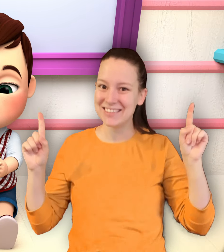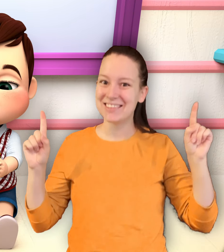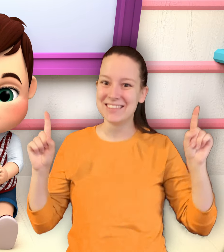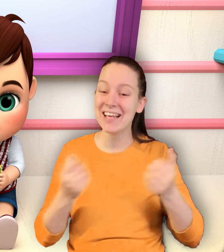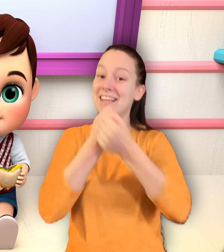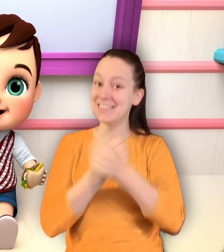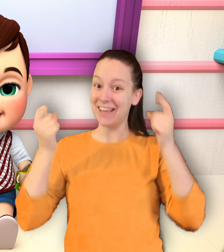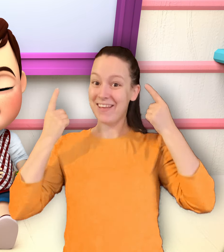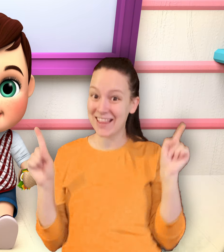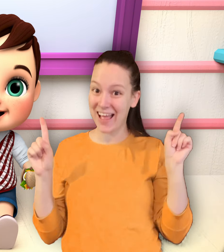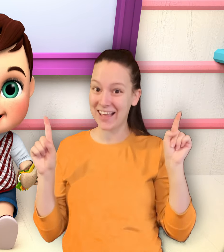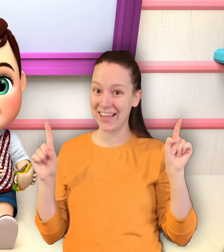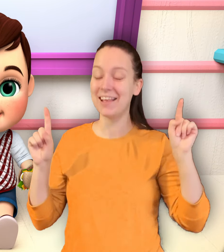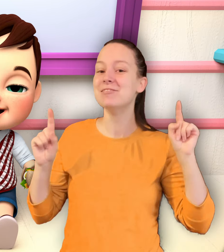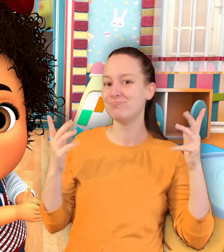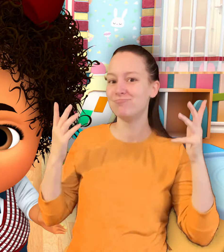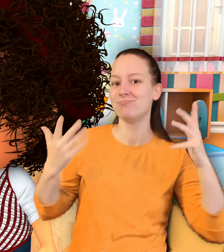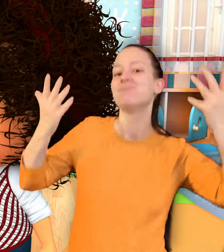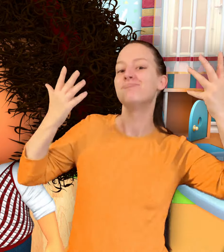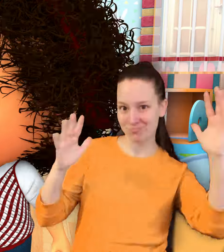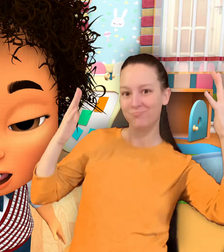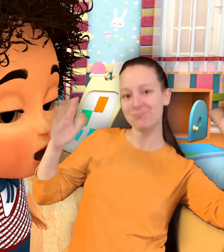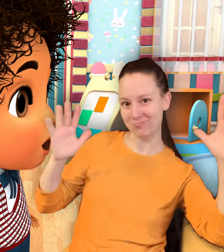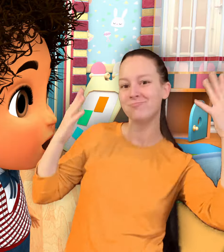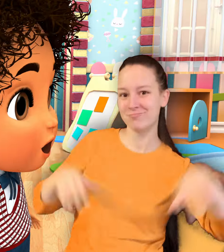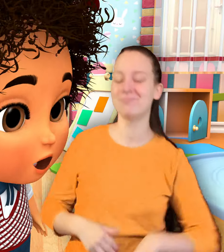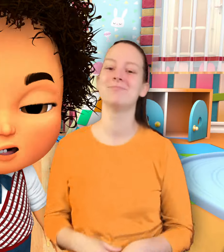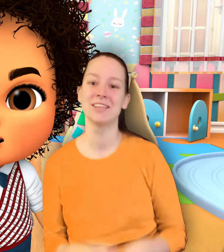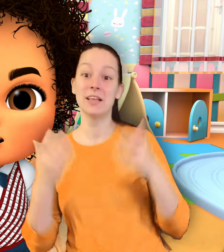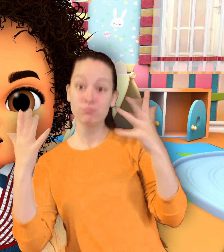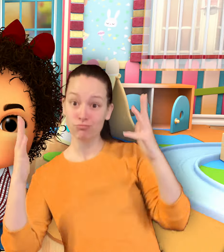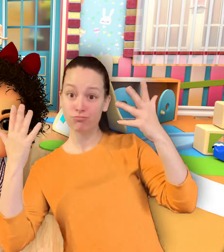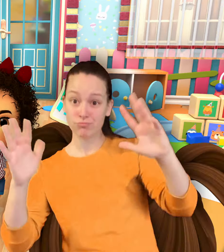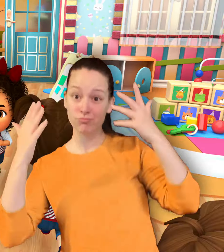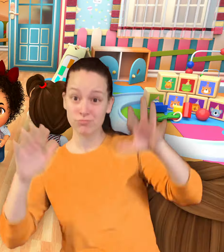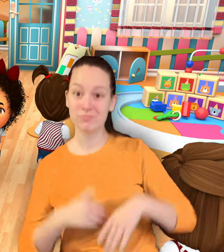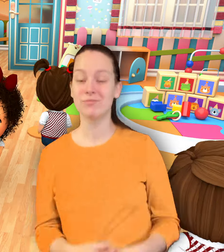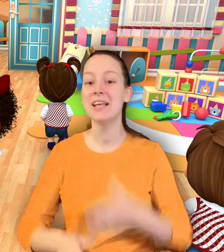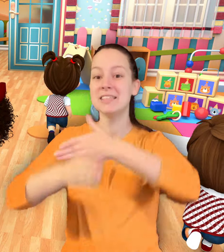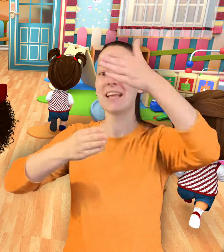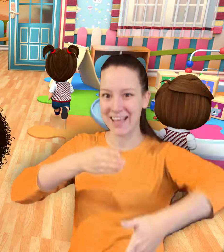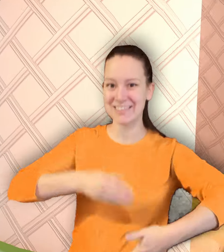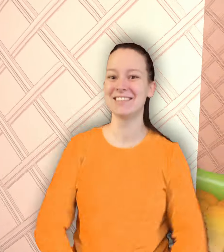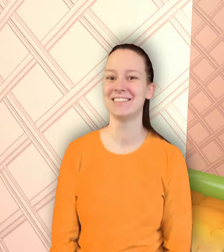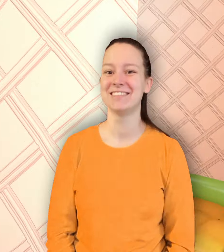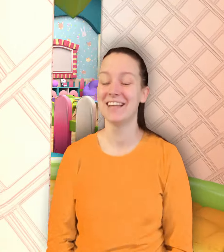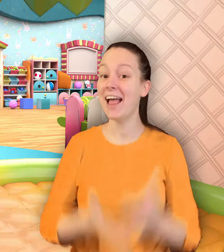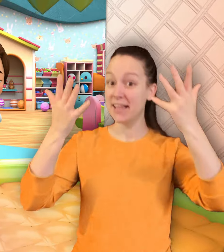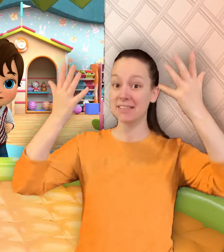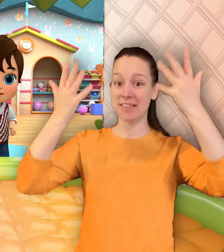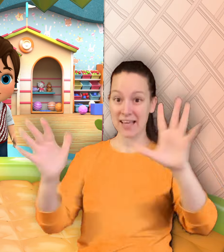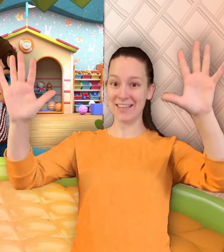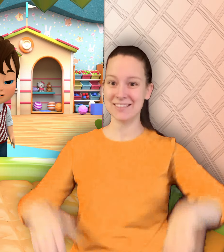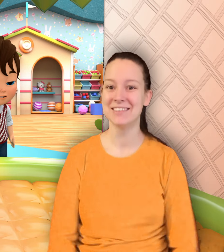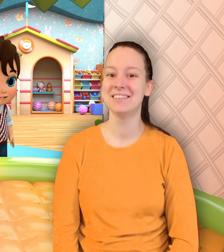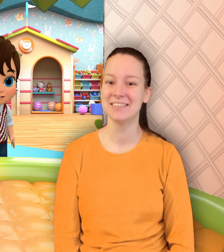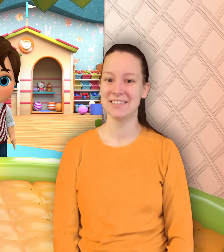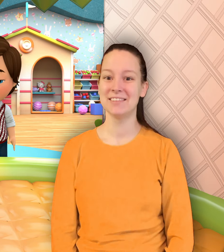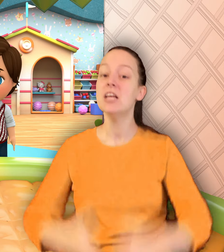今日も生きてる嬉しい楽しいおろう